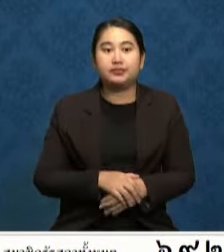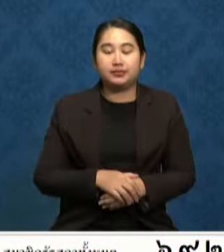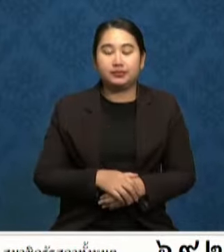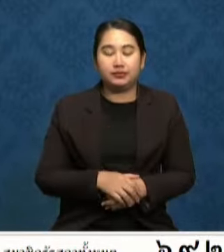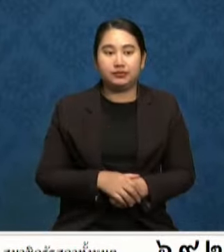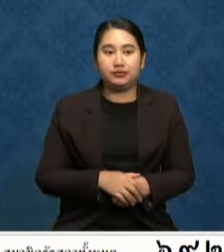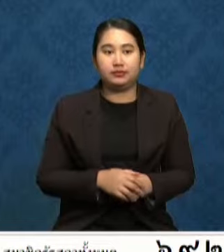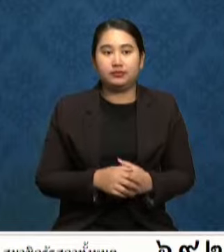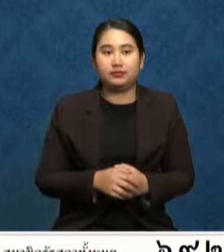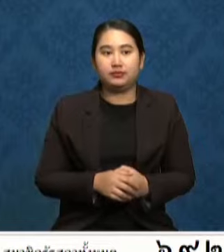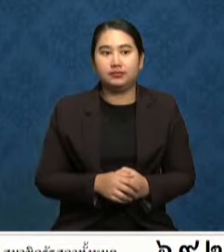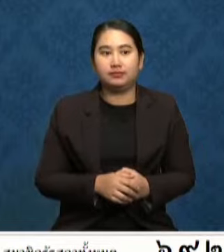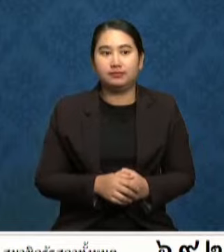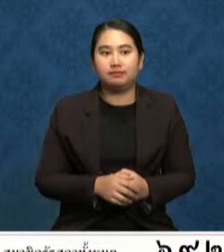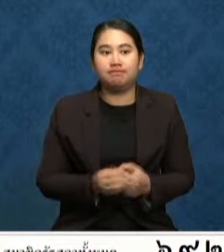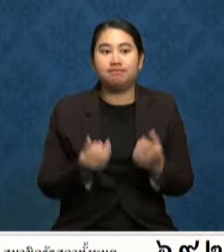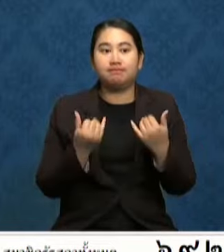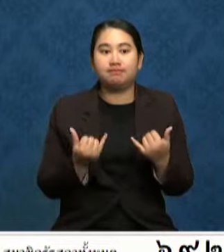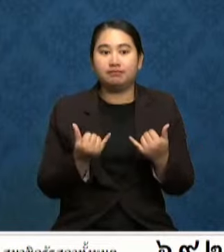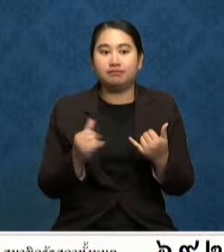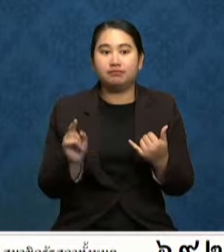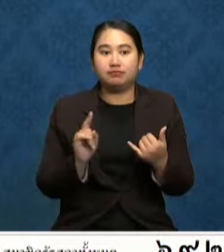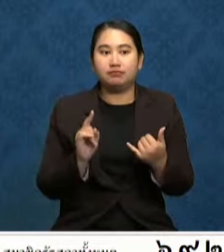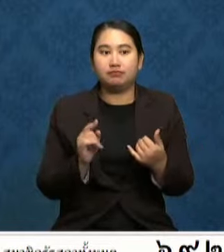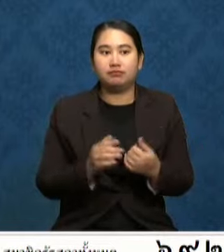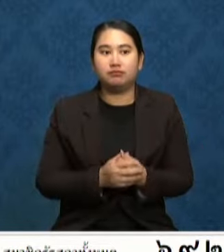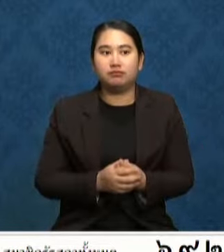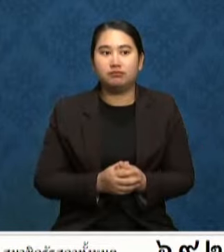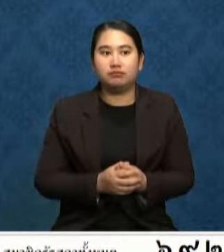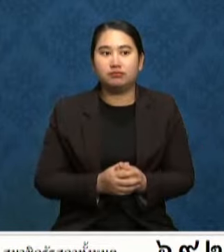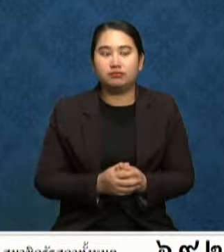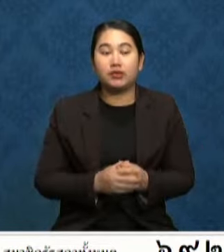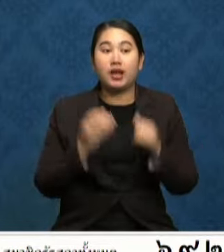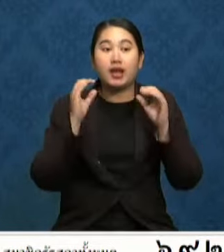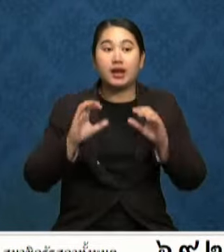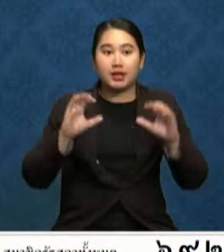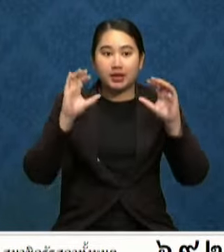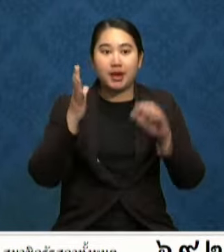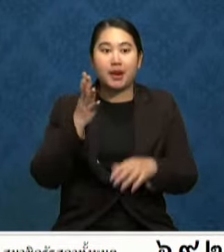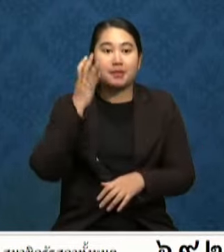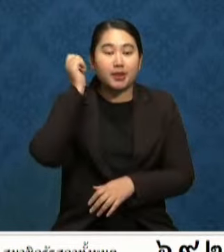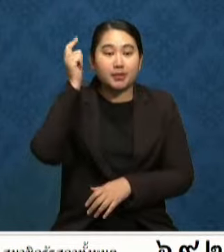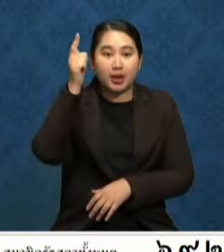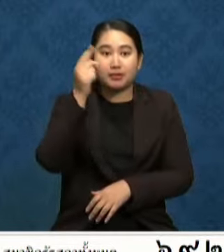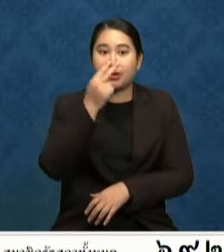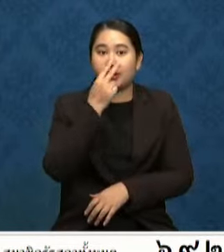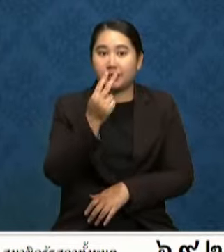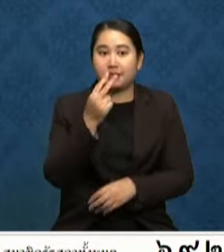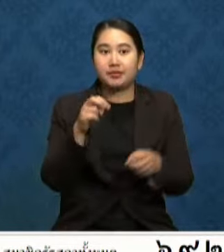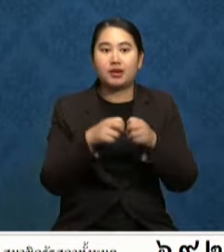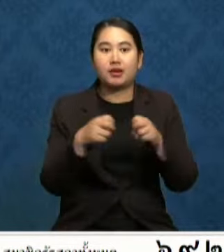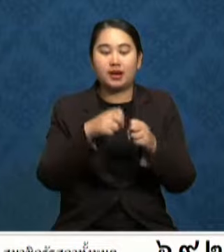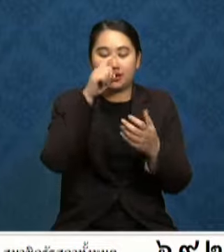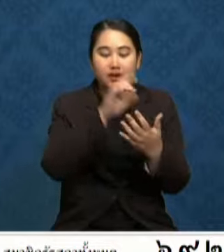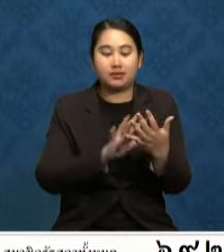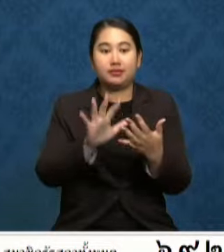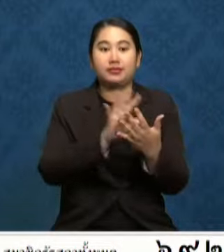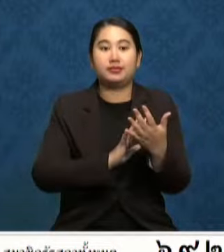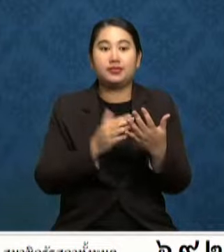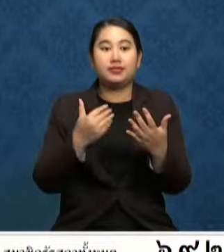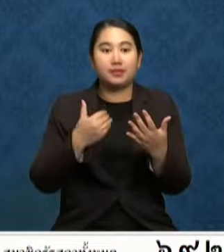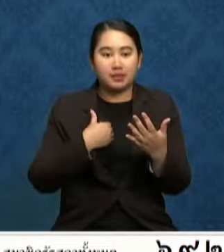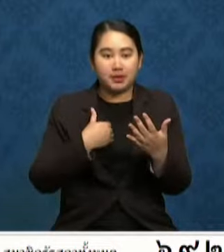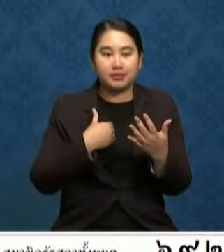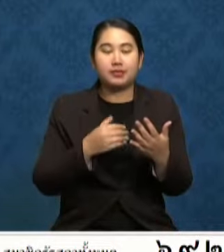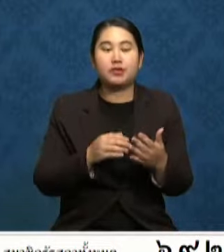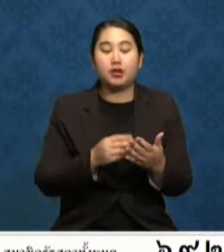วันนี้นี่ รัฐบาแรทองทาน ได้มองปญหาก při จ ธ